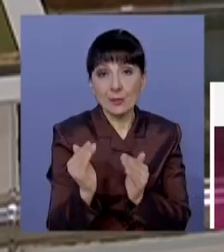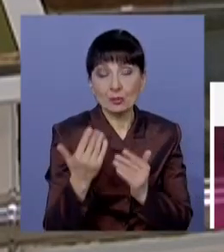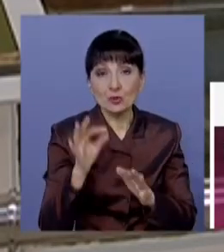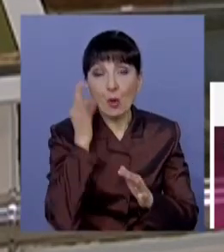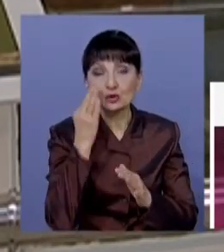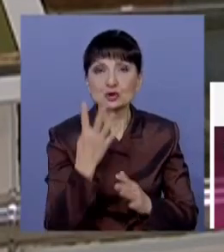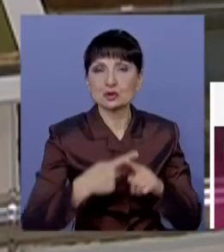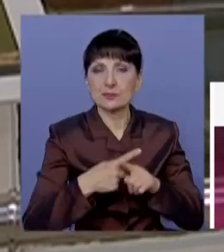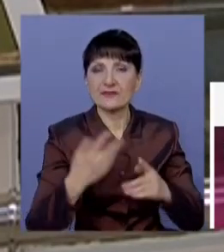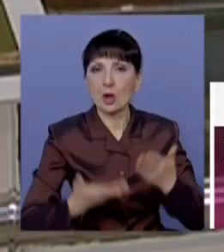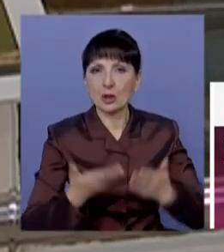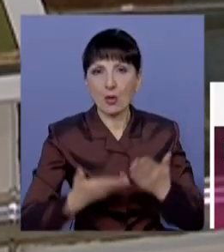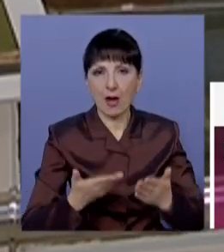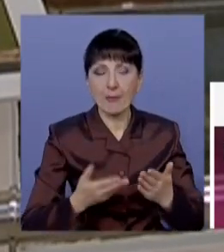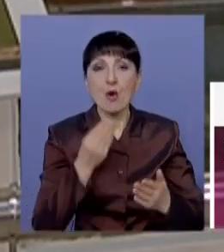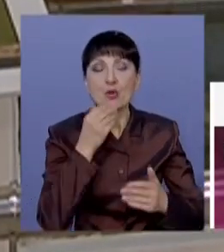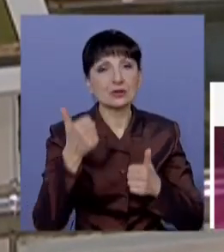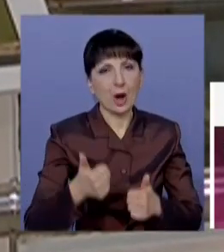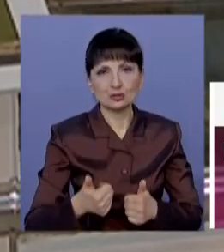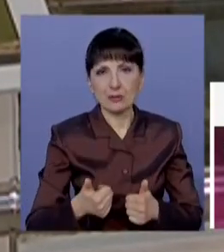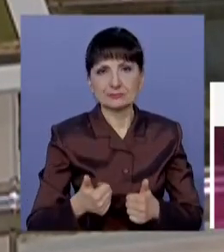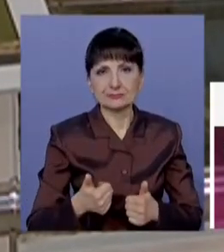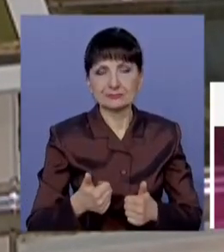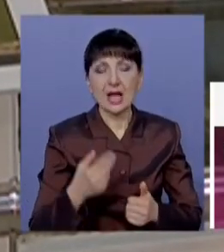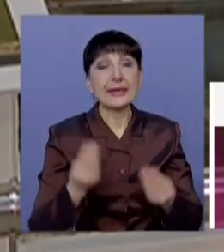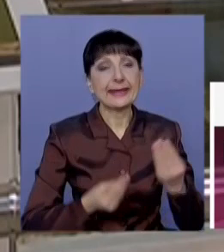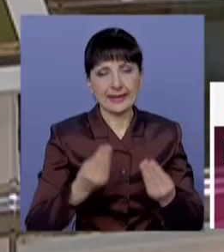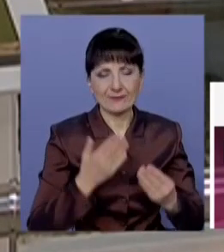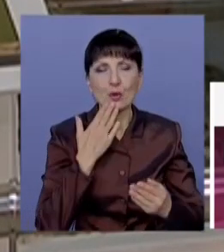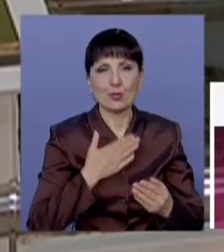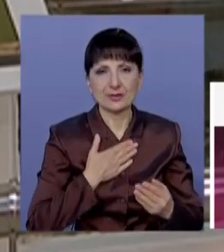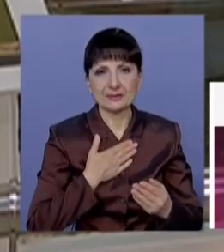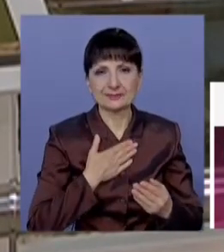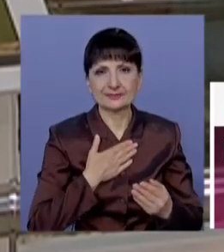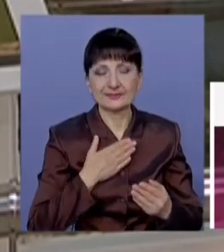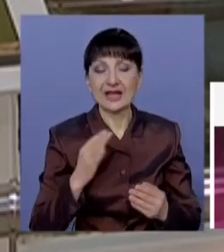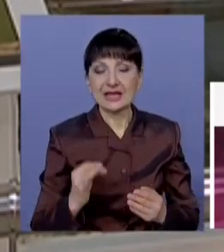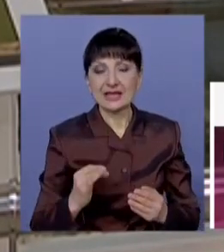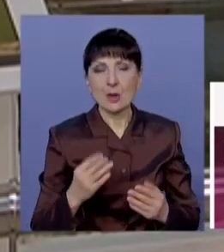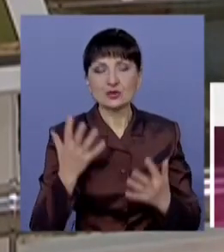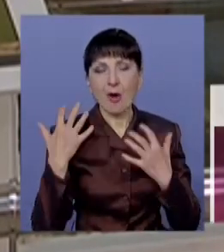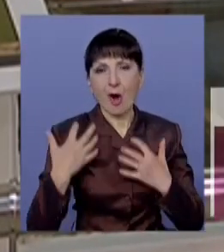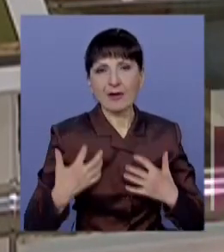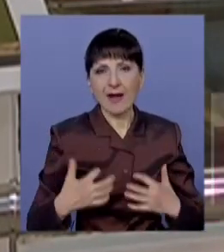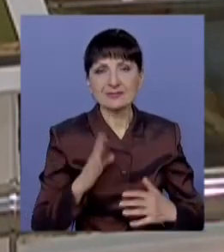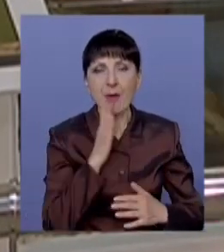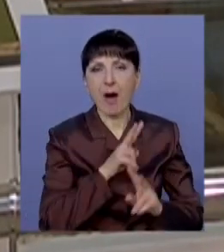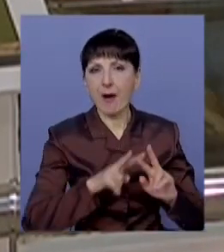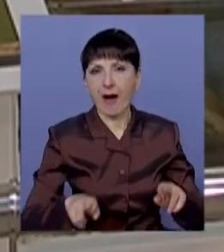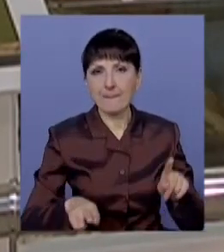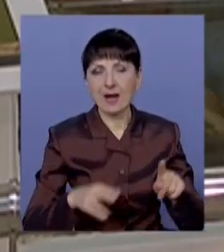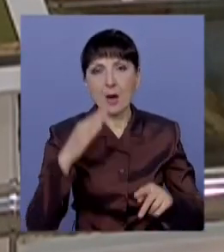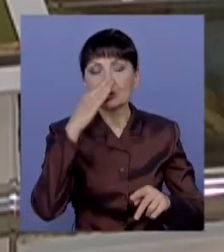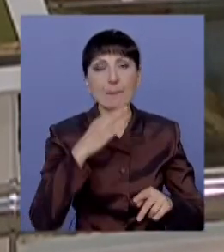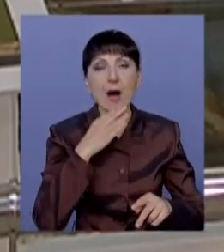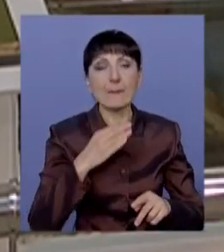4,5 килограмм. Кушает она хорошо, игривая. Вот окрасом она пошла в маму, потому что папа